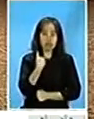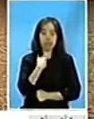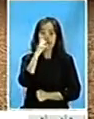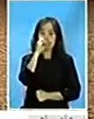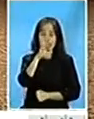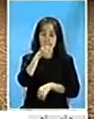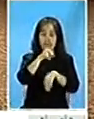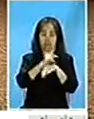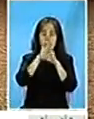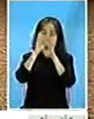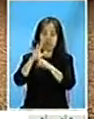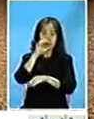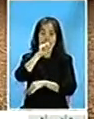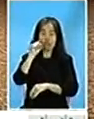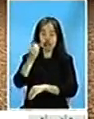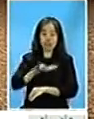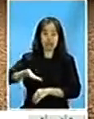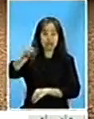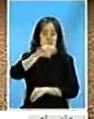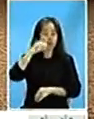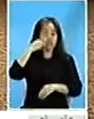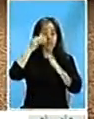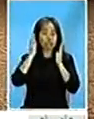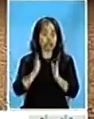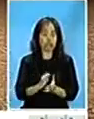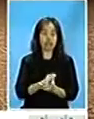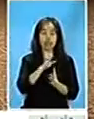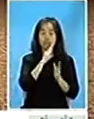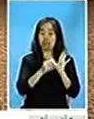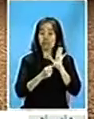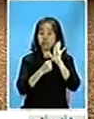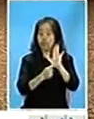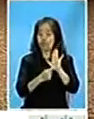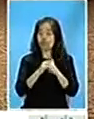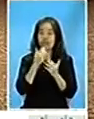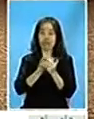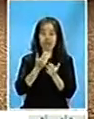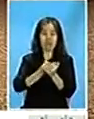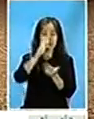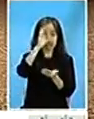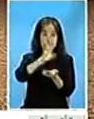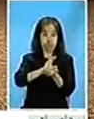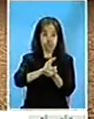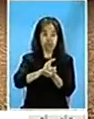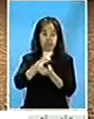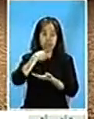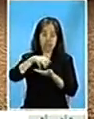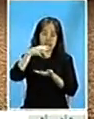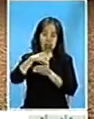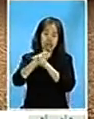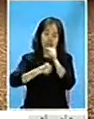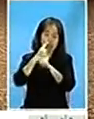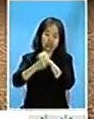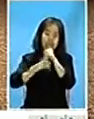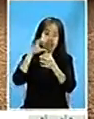ธานผ่านไปยังท่านสมาชิกทุกท่านด้วยนะคะว่ายกตัวอย่างนะคะงบประมาณดิฉันก็มีโอกาสพูดทุกปีเรื่องของกอง